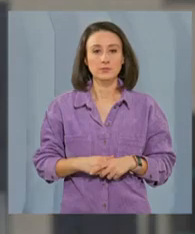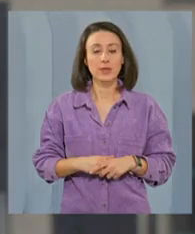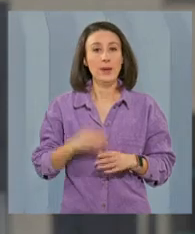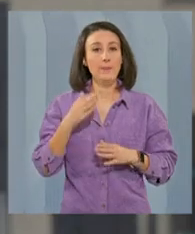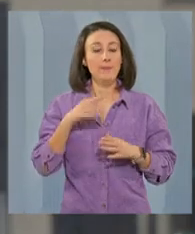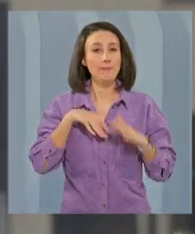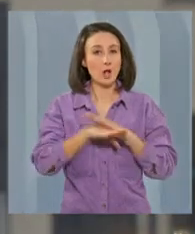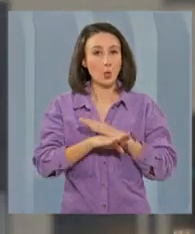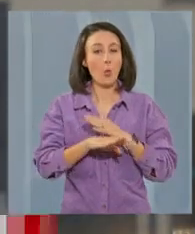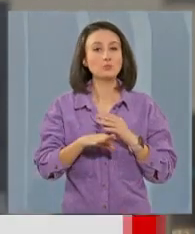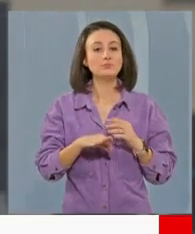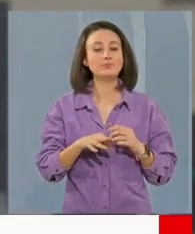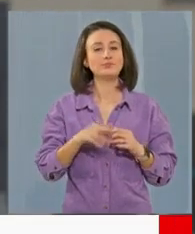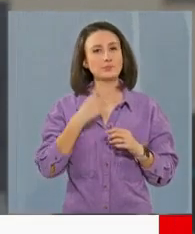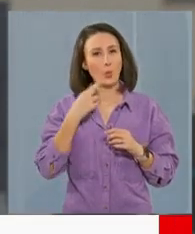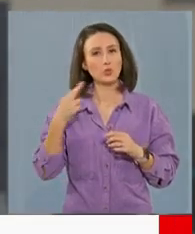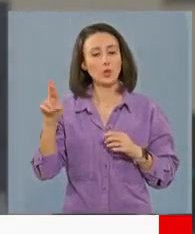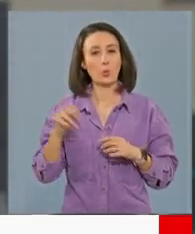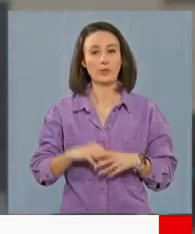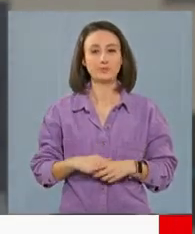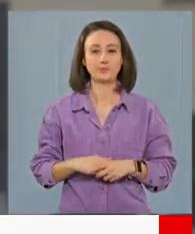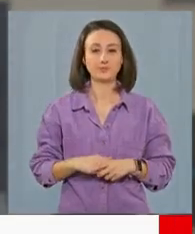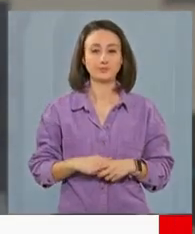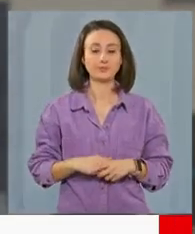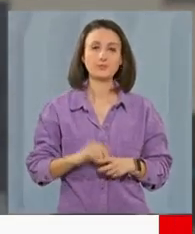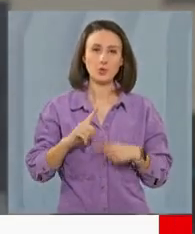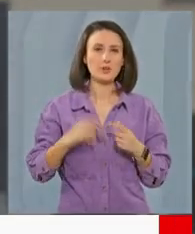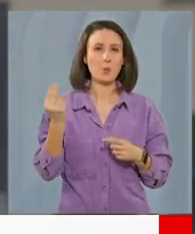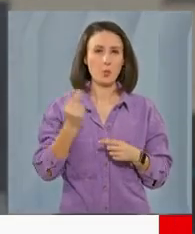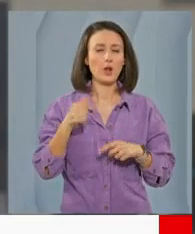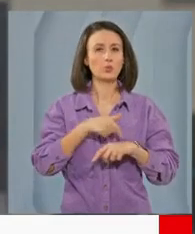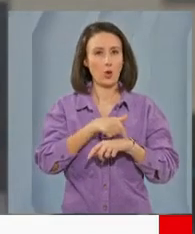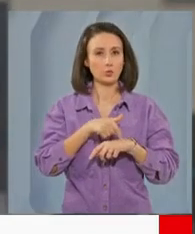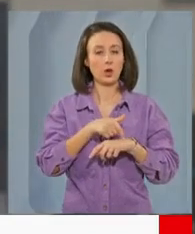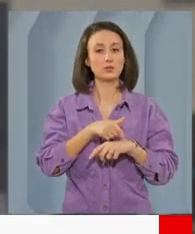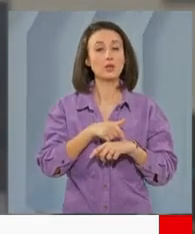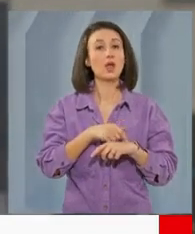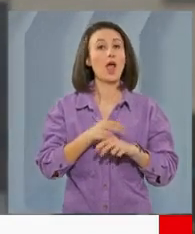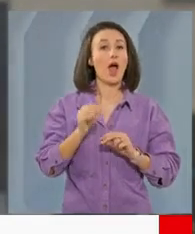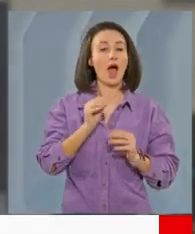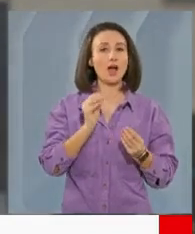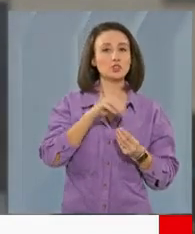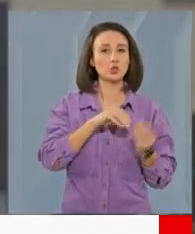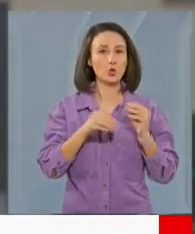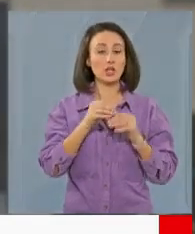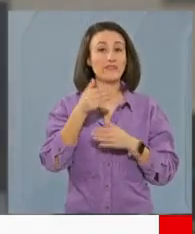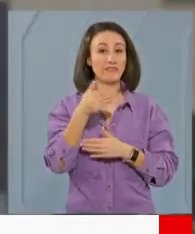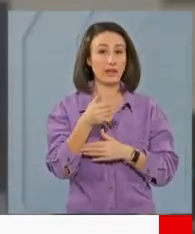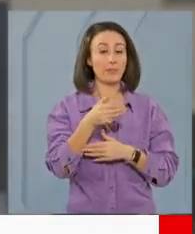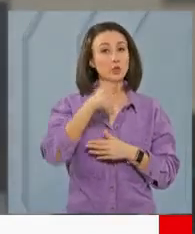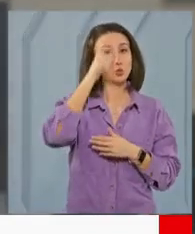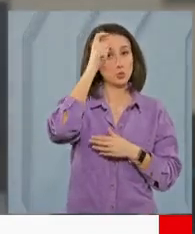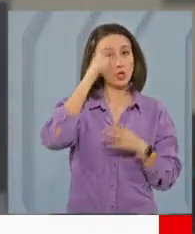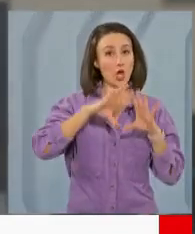metroul din Cluj Napoca înaintează în sfârșit după luni întregi în care proiectul antrenat după ce o asociere de firme din Turcia România și Franța a fost